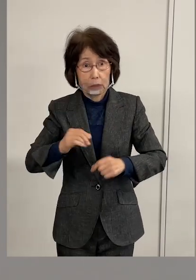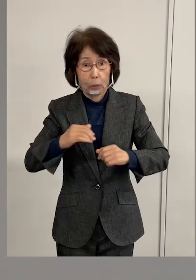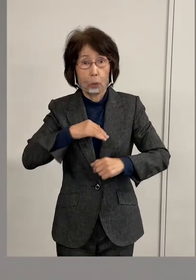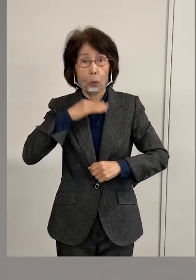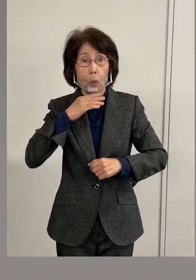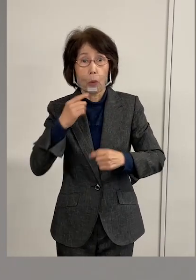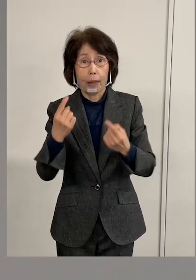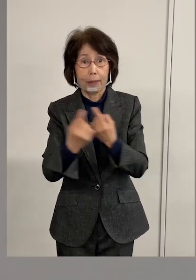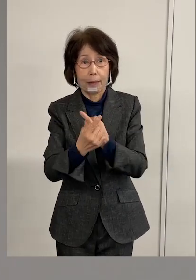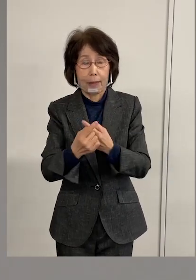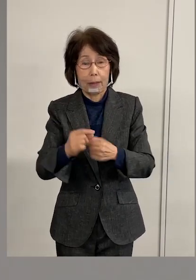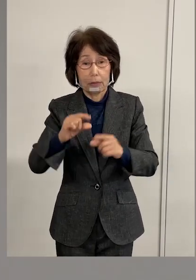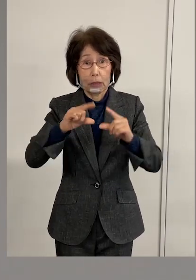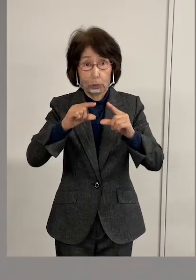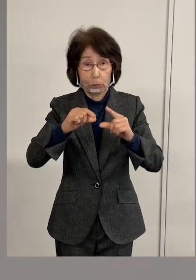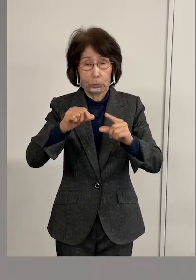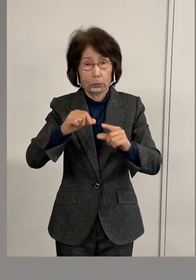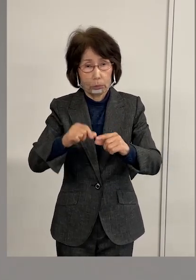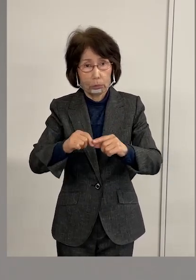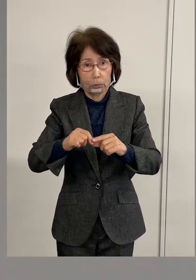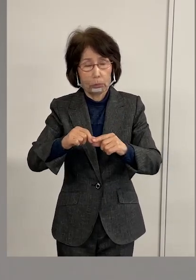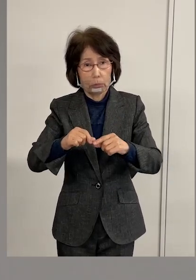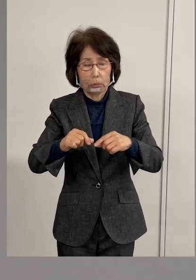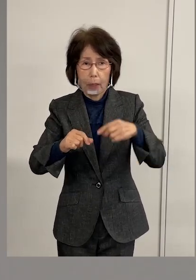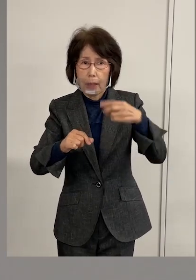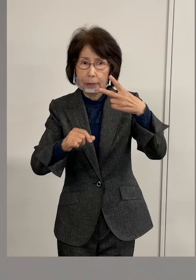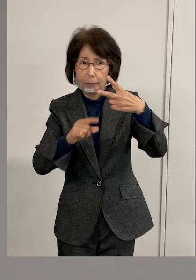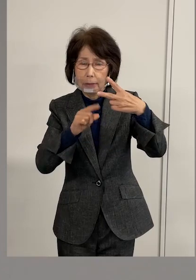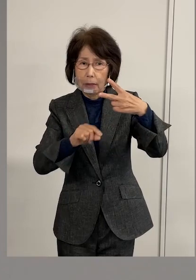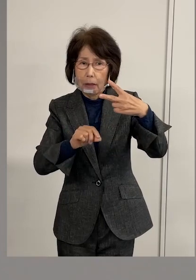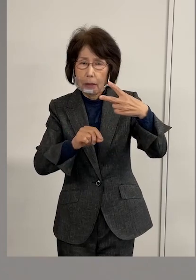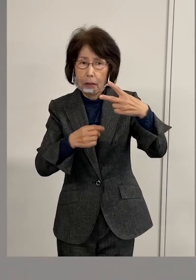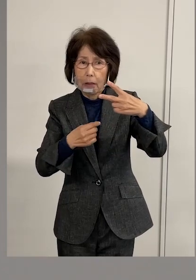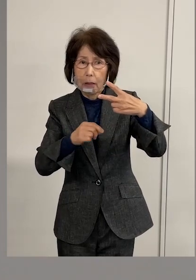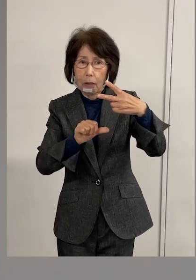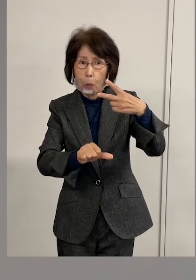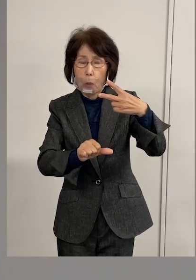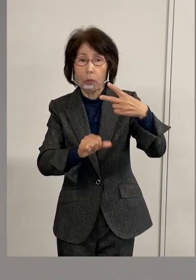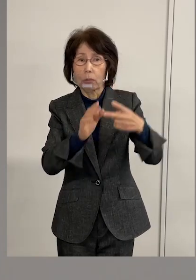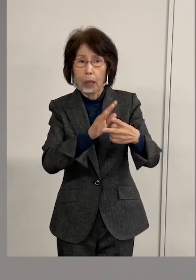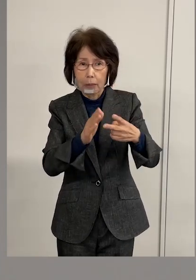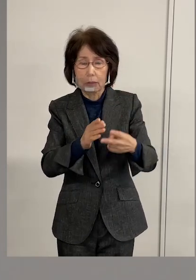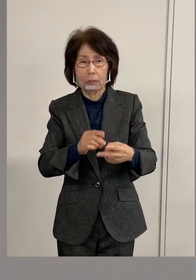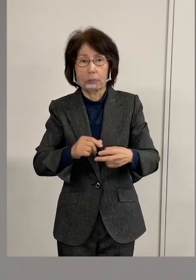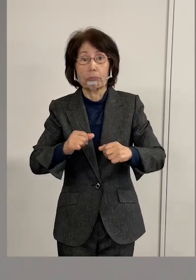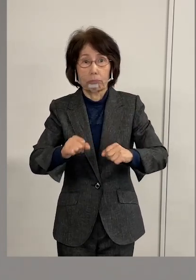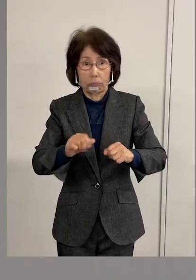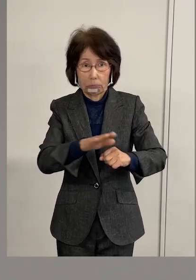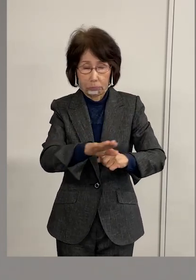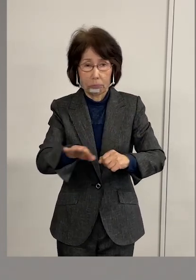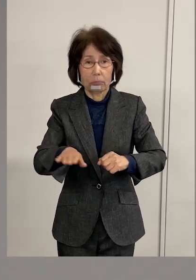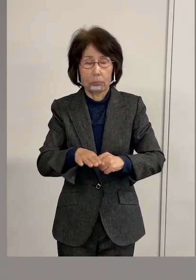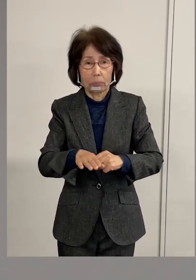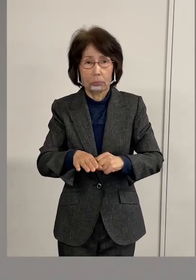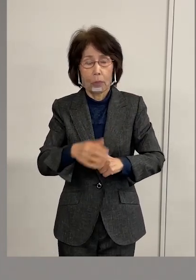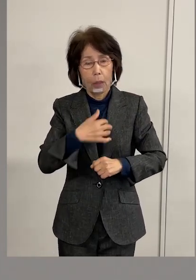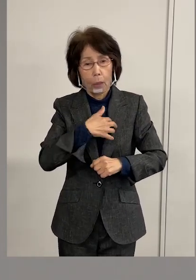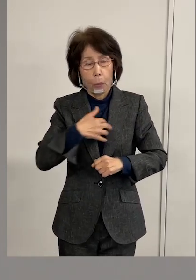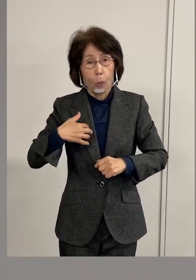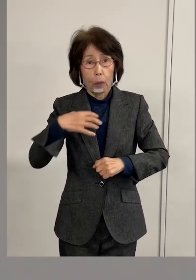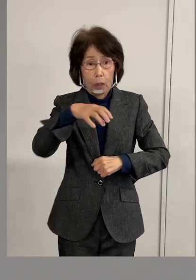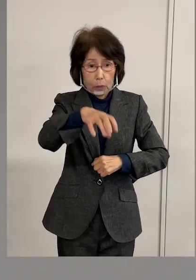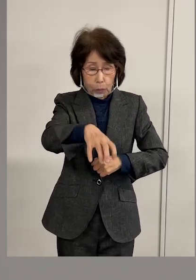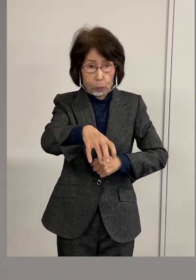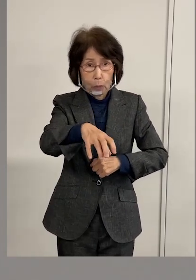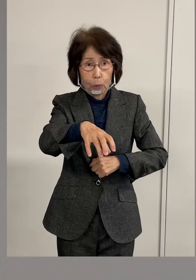ので、で、そうすると、まあ日々ですね、特に高知、我々保健所があるので、それ